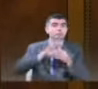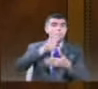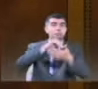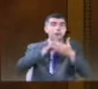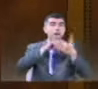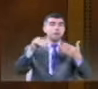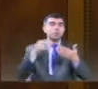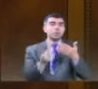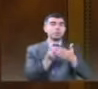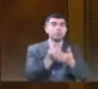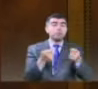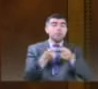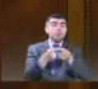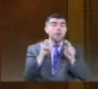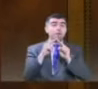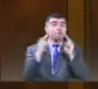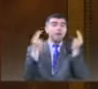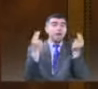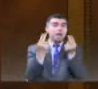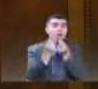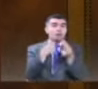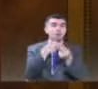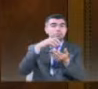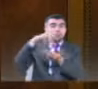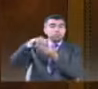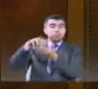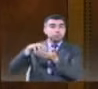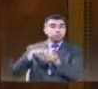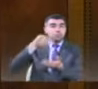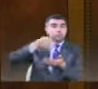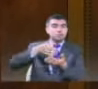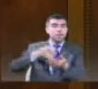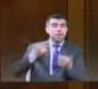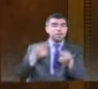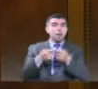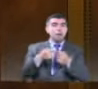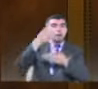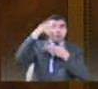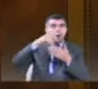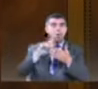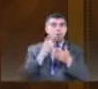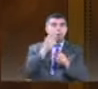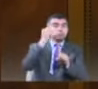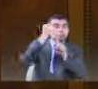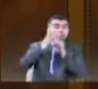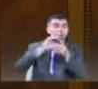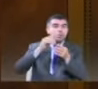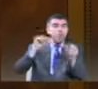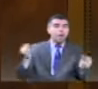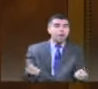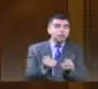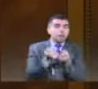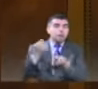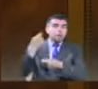مما يدل على الثقة التي يحظى بها المغرب لدى هذه المنظمة وعلى مصداقية التزاماته وجهوده الإصلاحية في الميادين